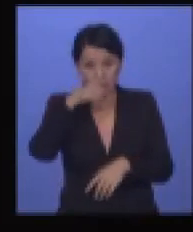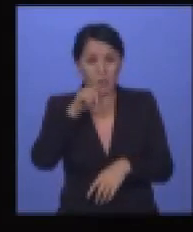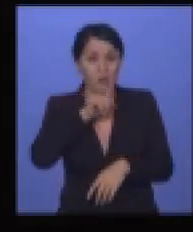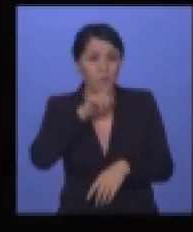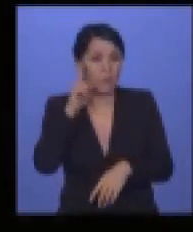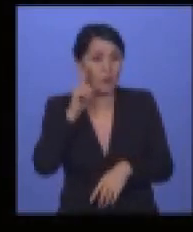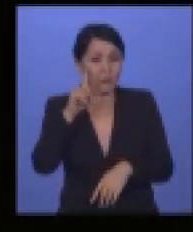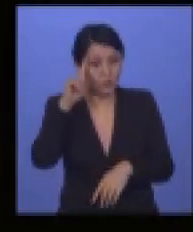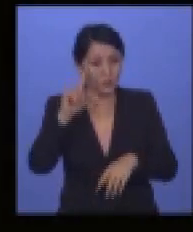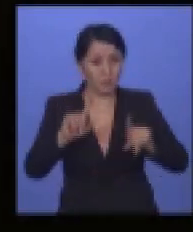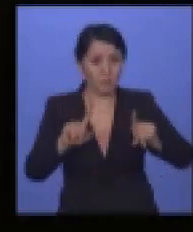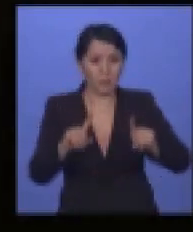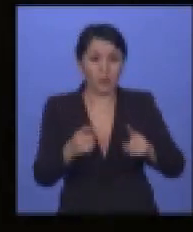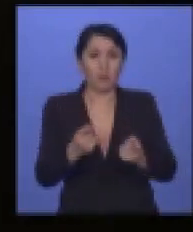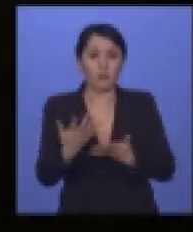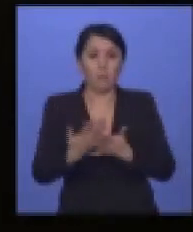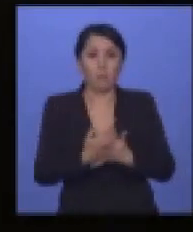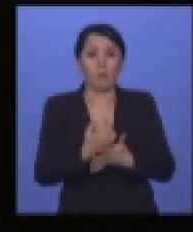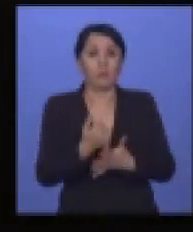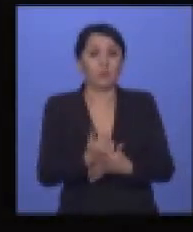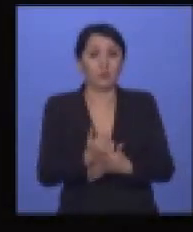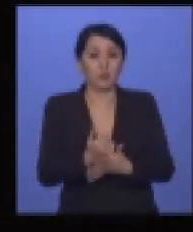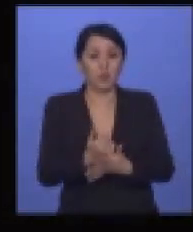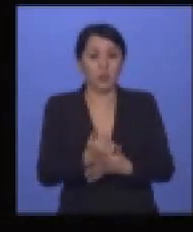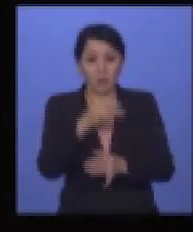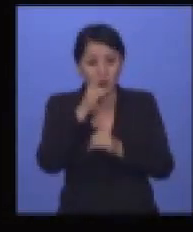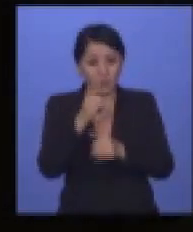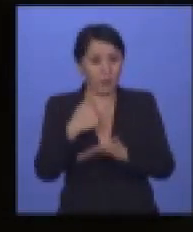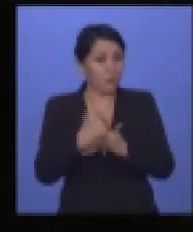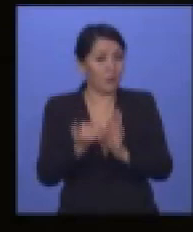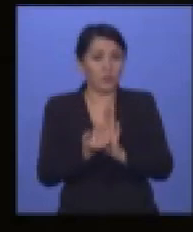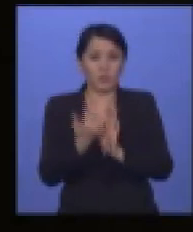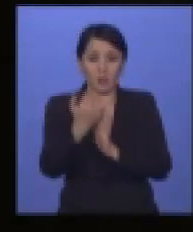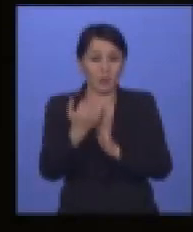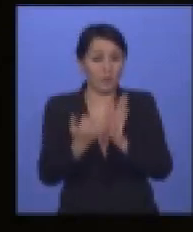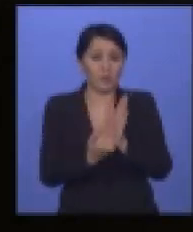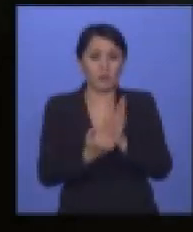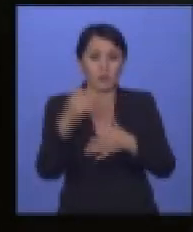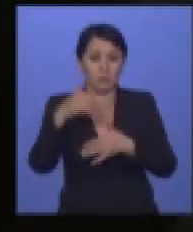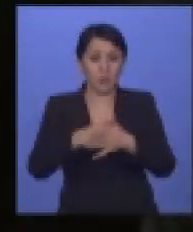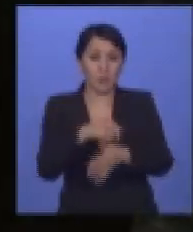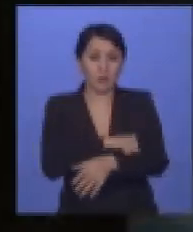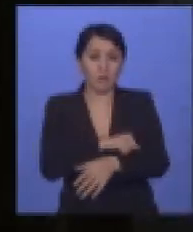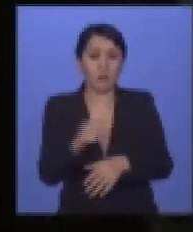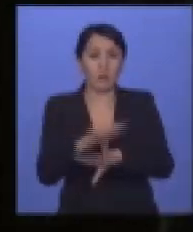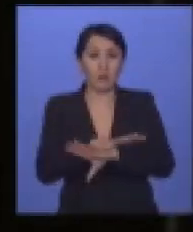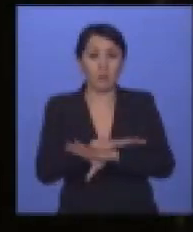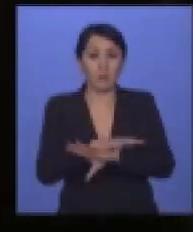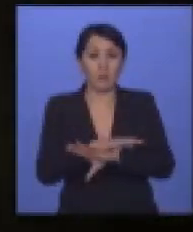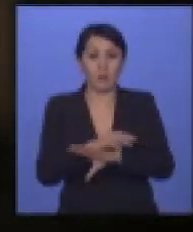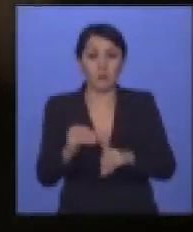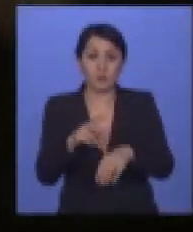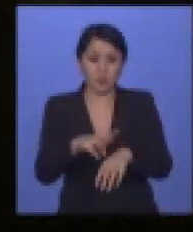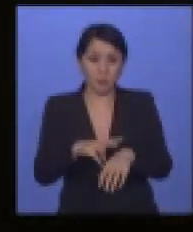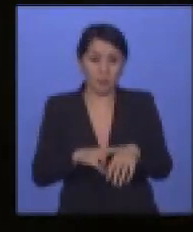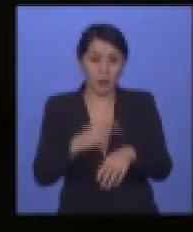уже задерживали. Однако изъятое в тот раз вещество имело формулу, еще не внесенную в таблицу наркотических средств, психотропных веществ и прекурсов.